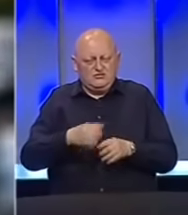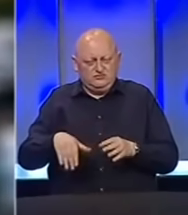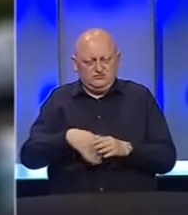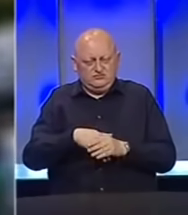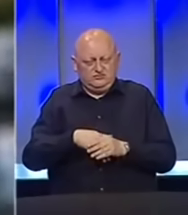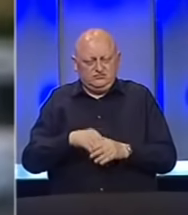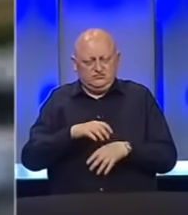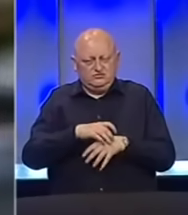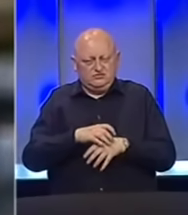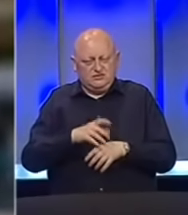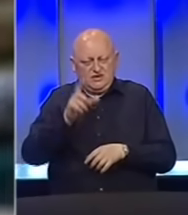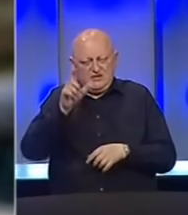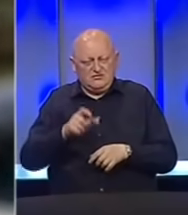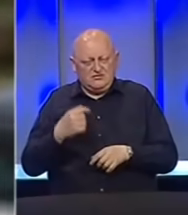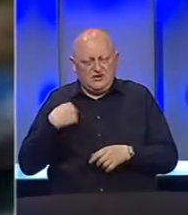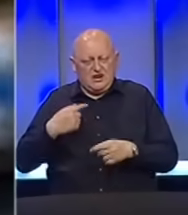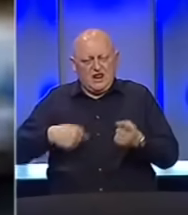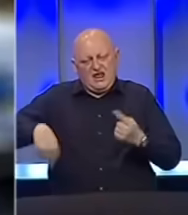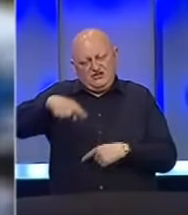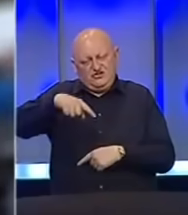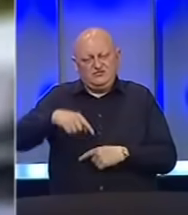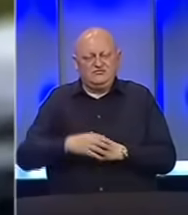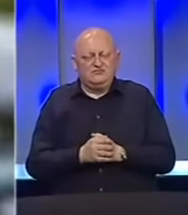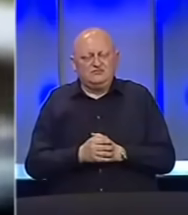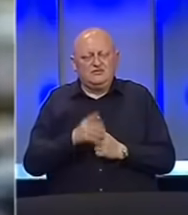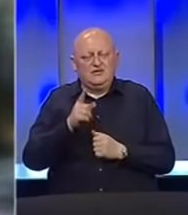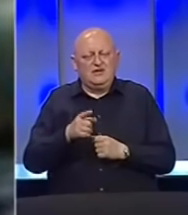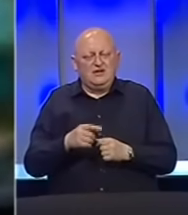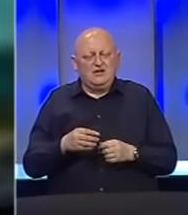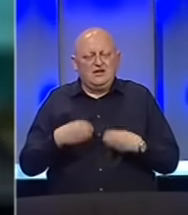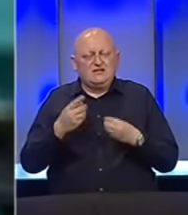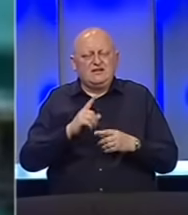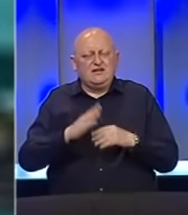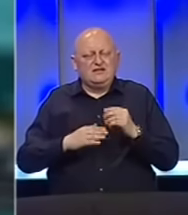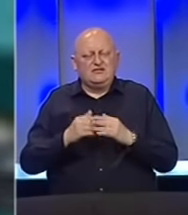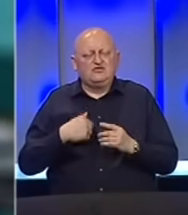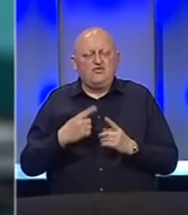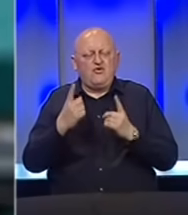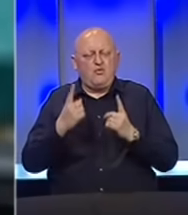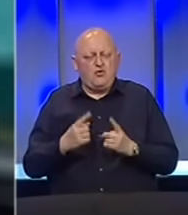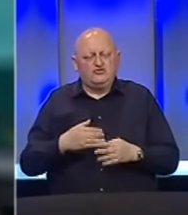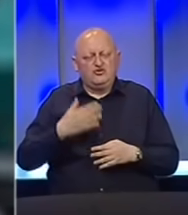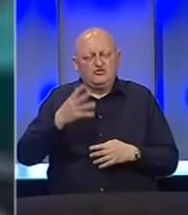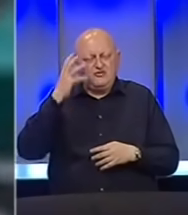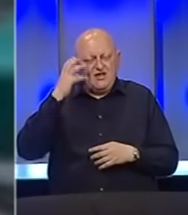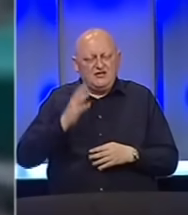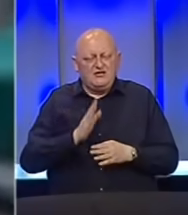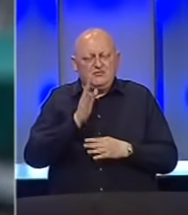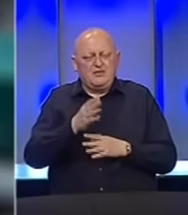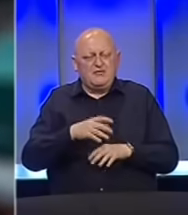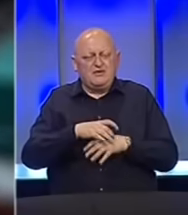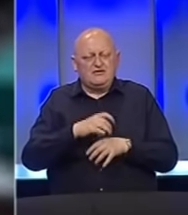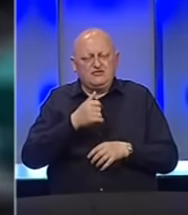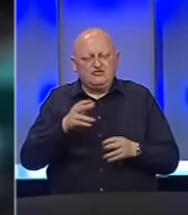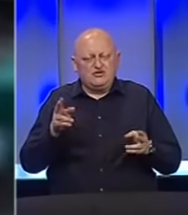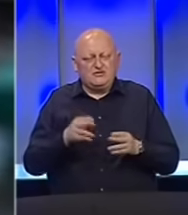uposlenicima, zdravstveno osoblje dočekalo okrenutih leđa. Tako su izrazili nezadovoljstvo svojim položajem i odnosom vlade prema zdravstvu nakon